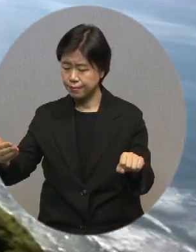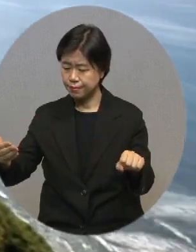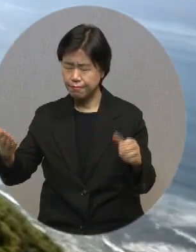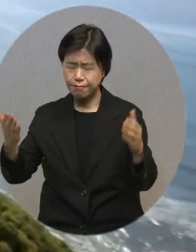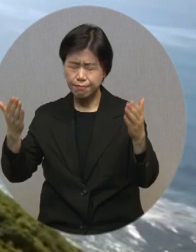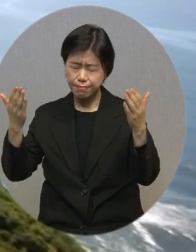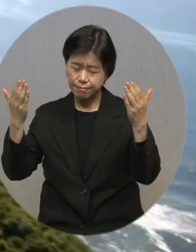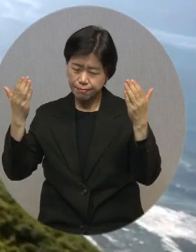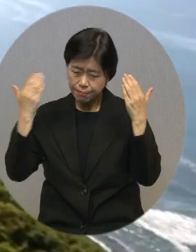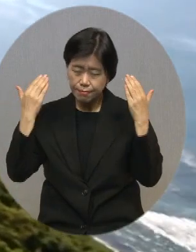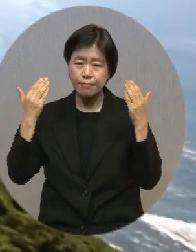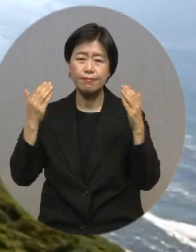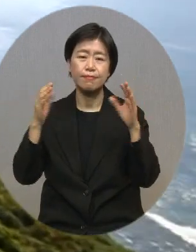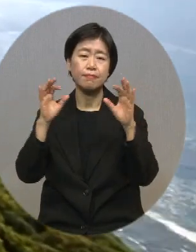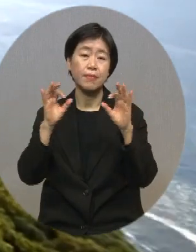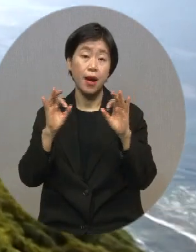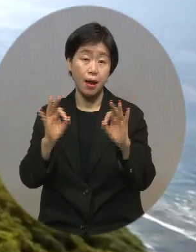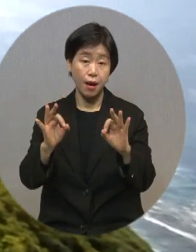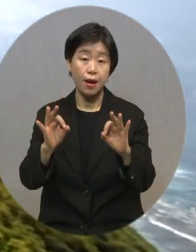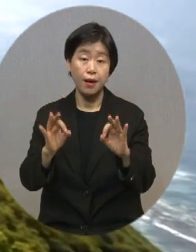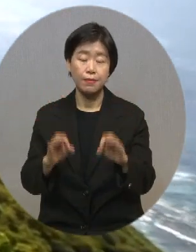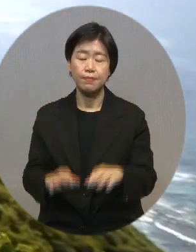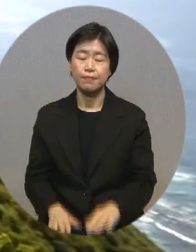세월이 지나고 보니